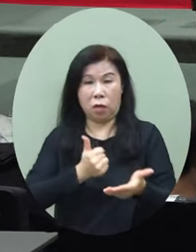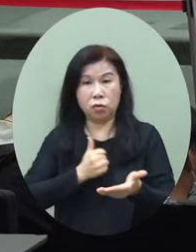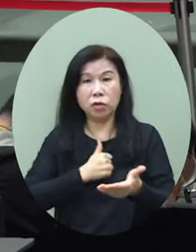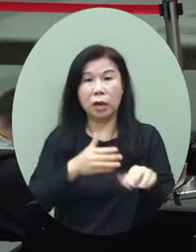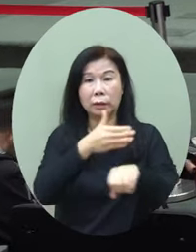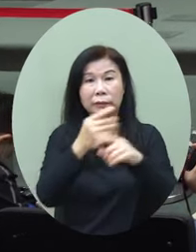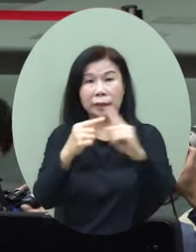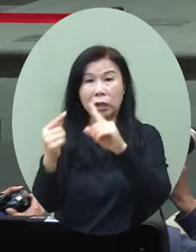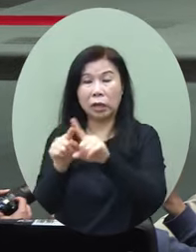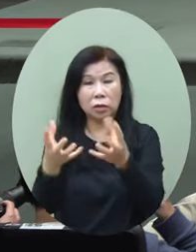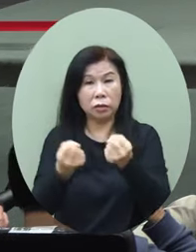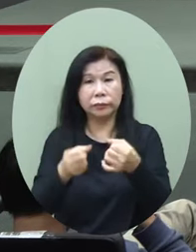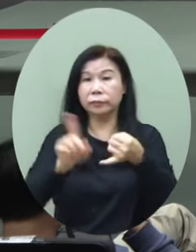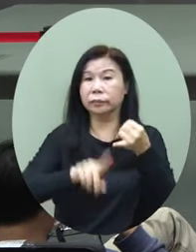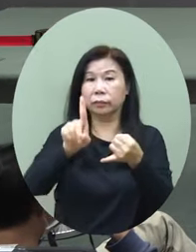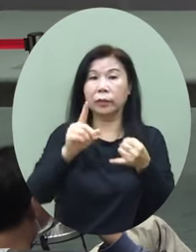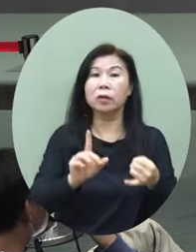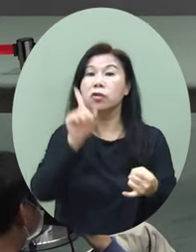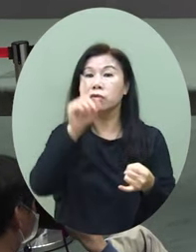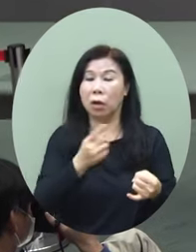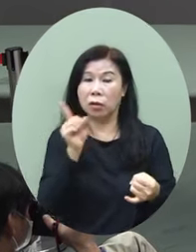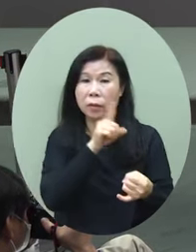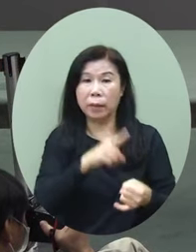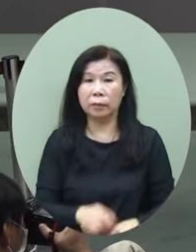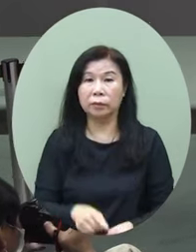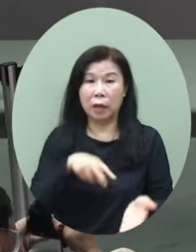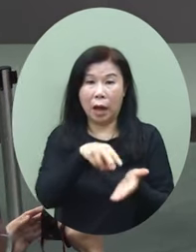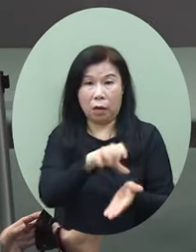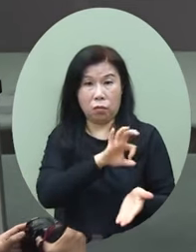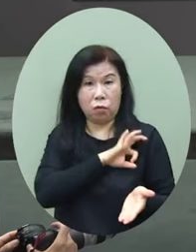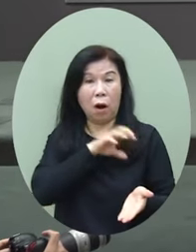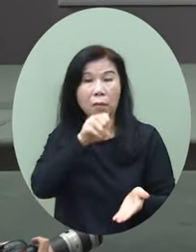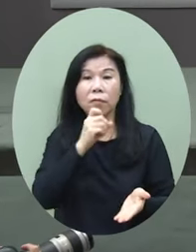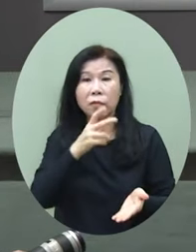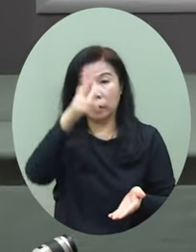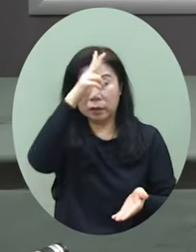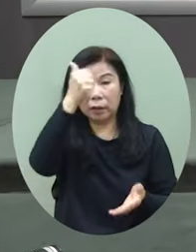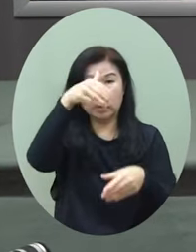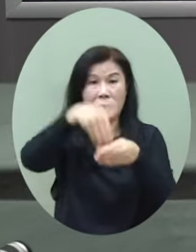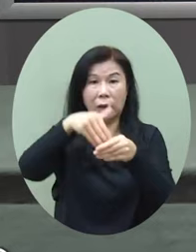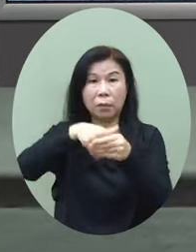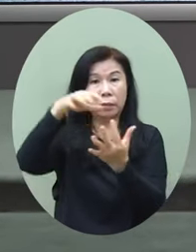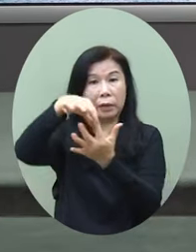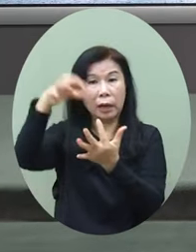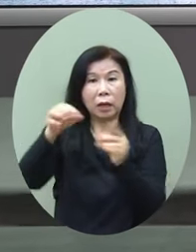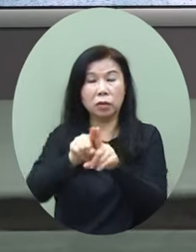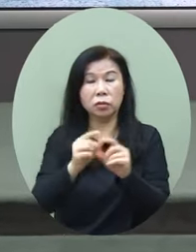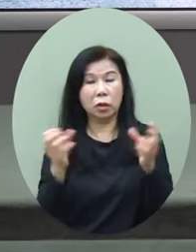接受呢最後一個問題就是上星期行會的時候都有問到關於特首選舉用協商的問題